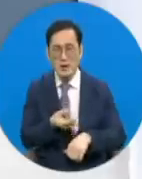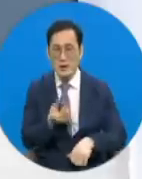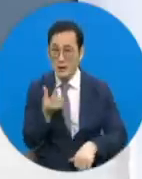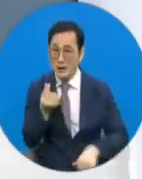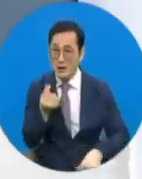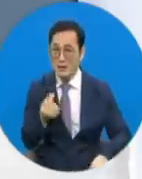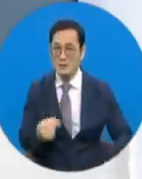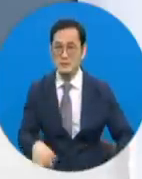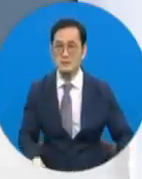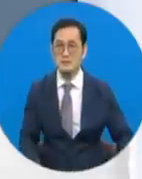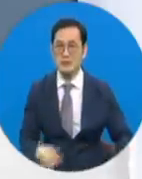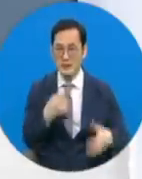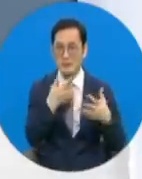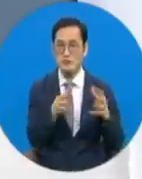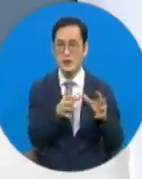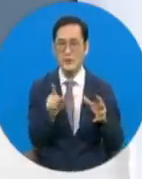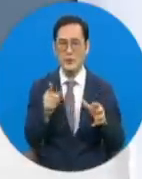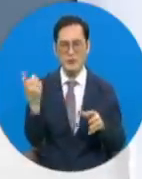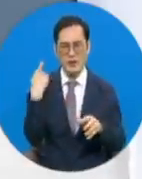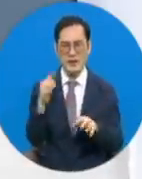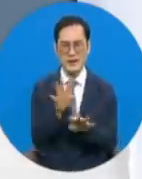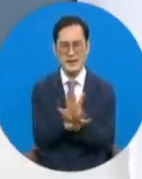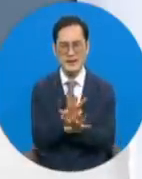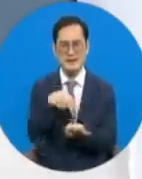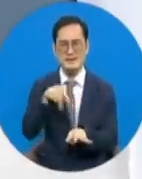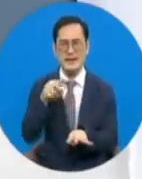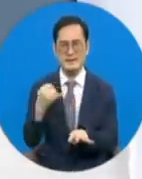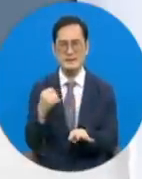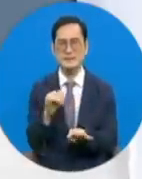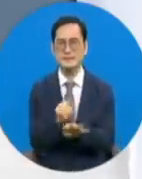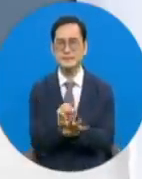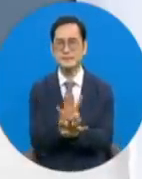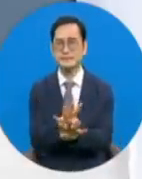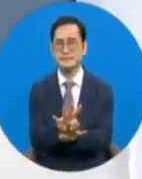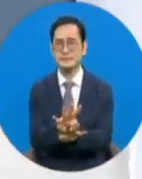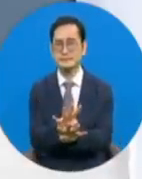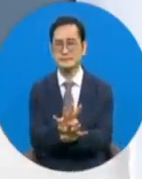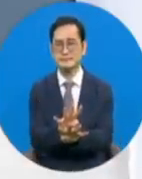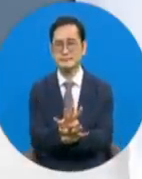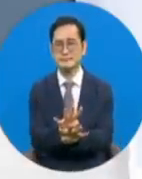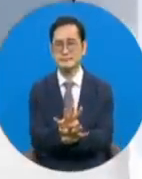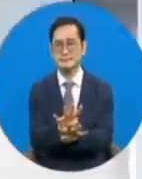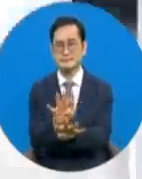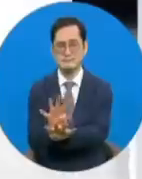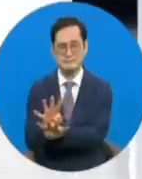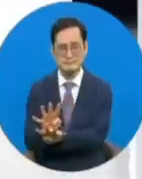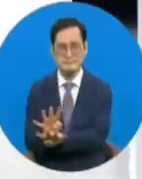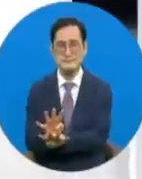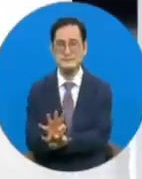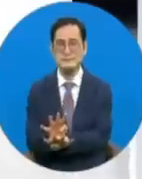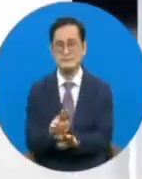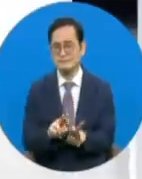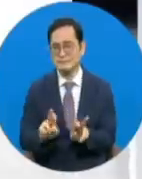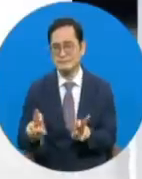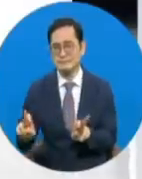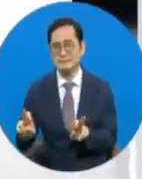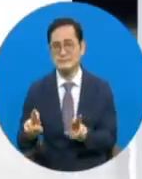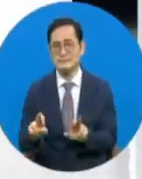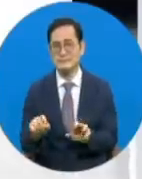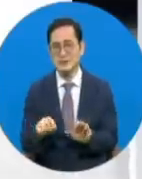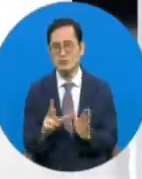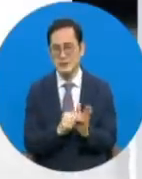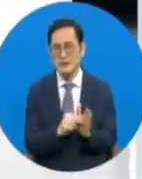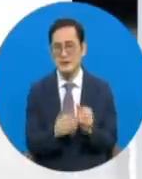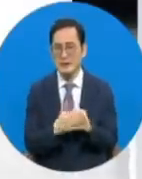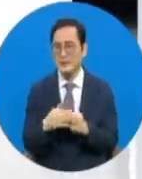트라우마가 좀 있지 않겠습니까? 그러니까 사드 논란들이 불거졌을 때 민주당의 의원들이 사람들이 이제 구성을 해서 중국을 갑니다.